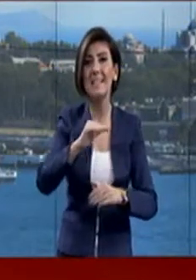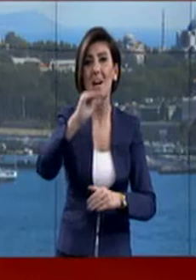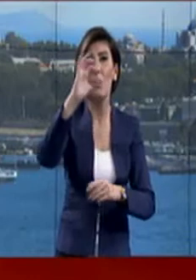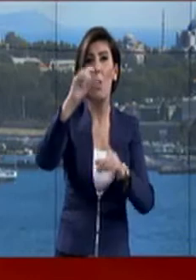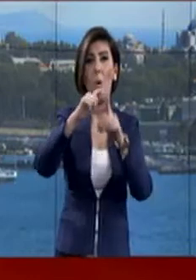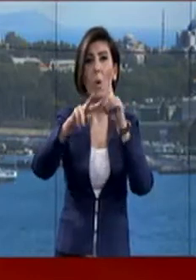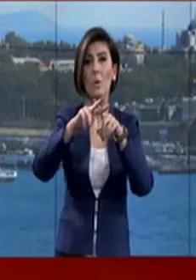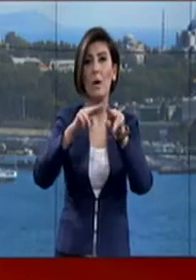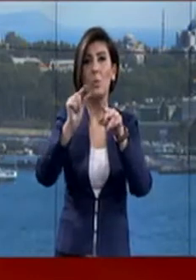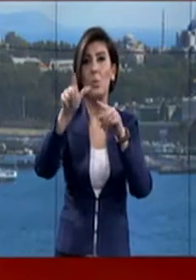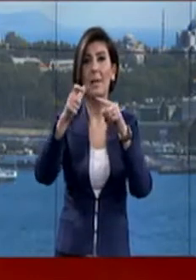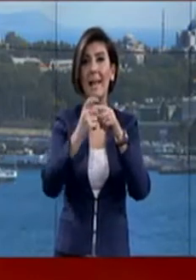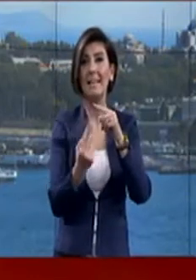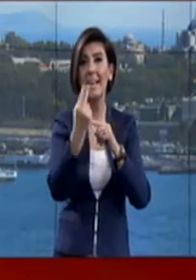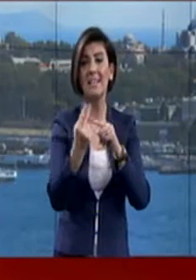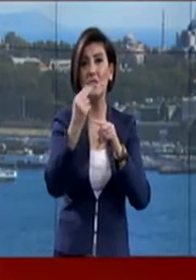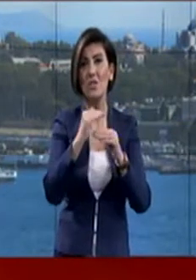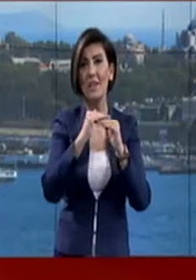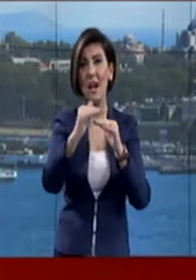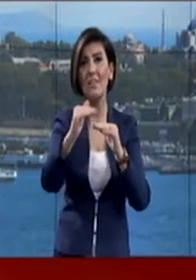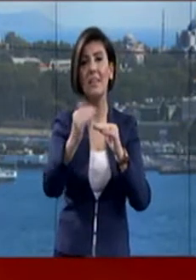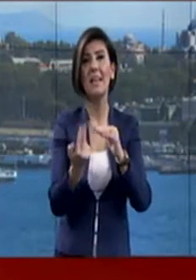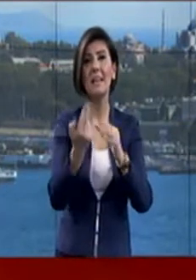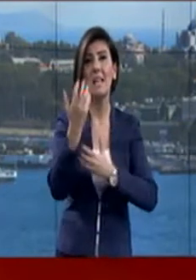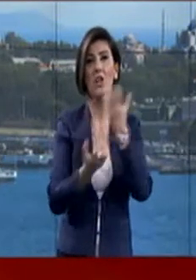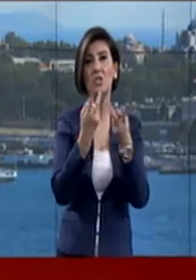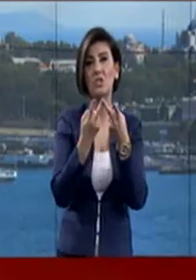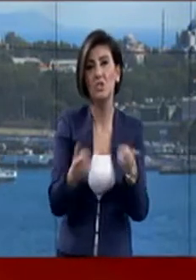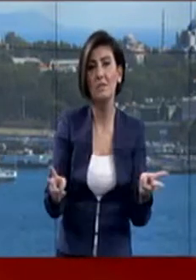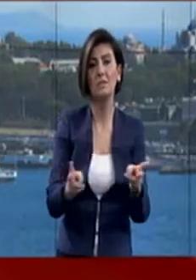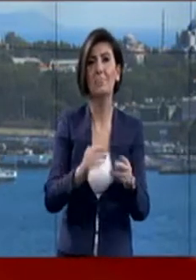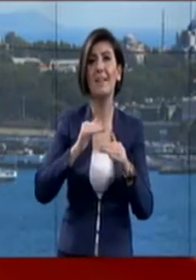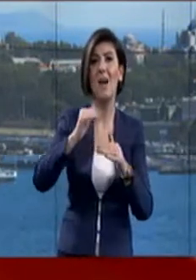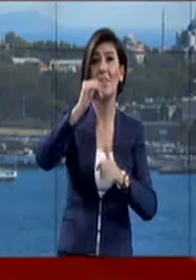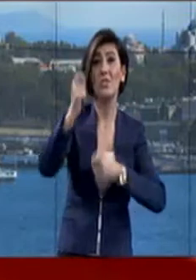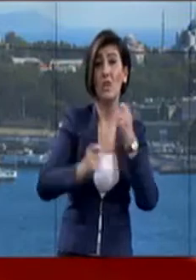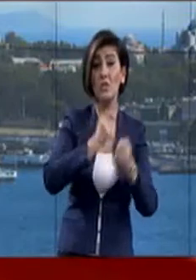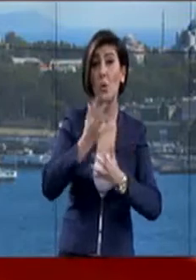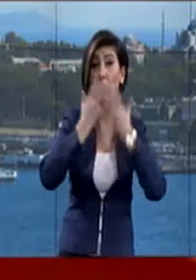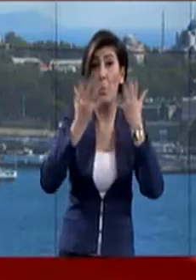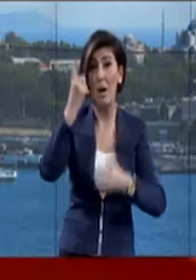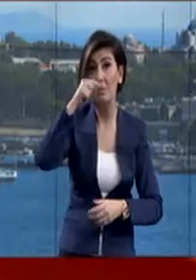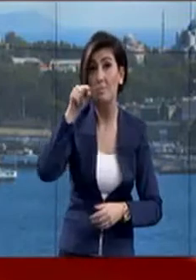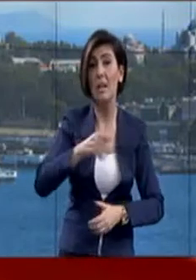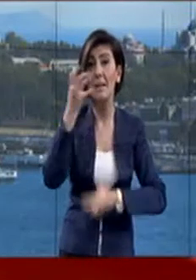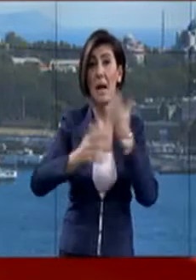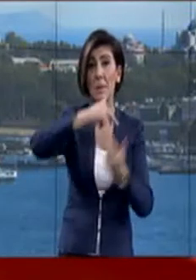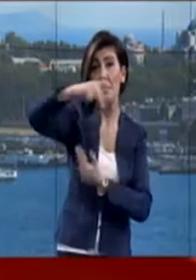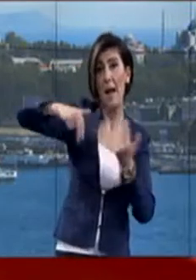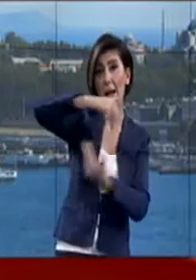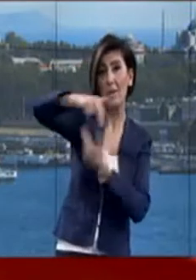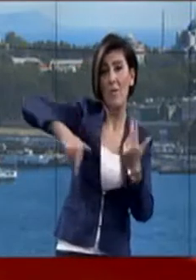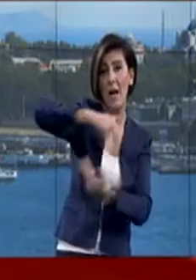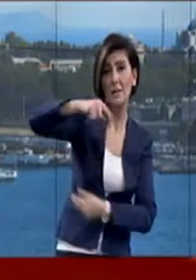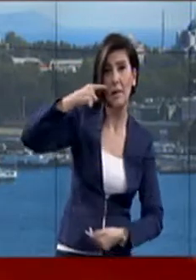18 katlı Oda Kule'nin 7. katında yangın çıktı. Katlarda çalışanlar duman sebebiyle yangın merdivenine